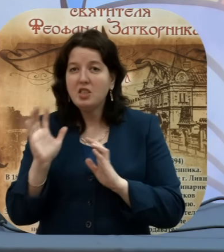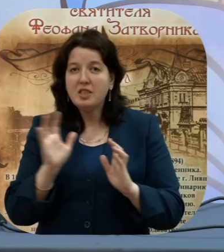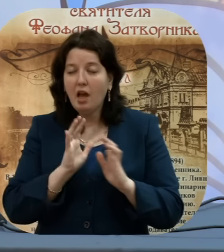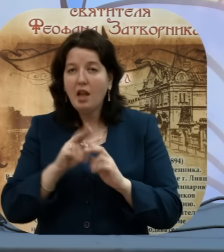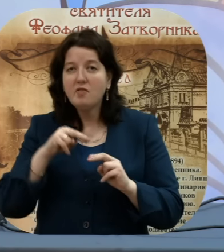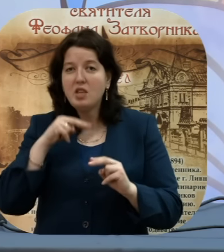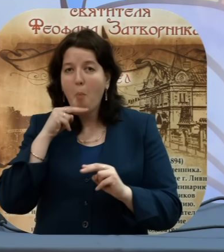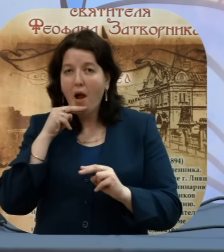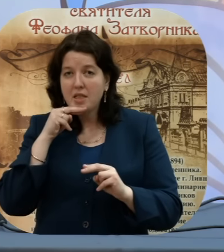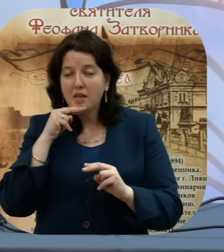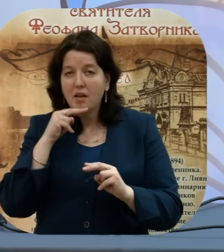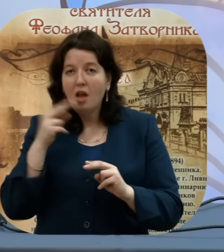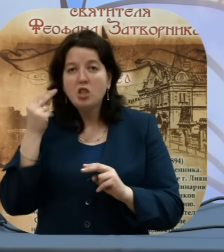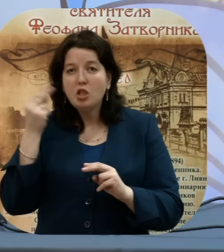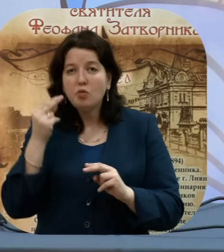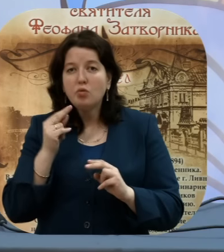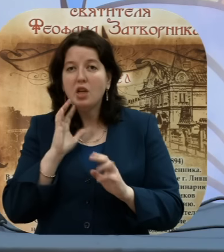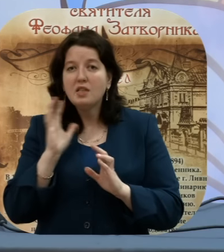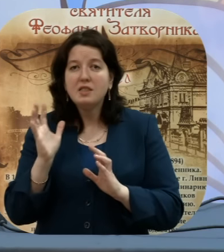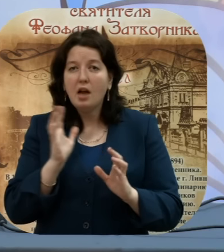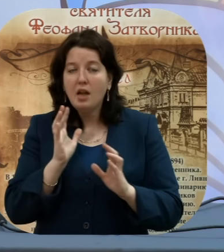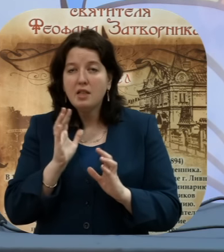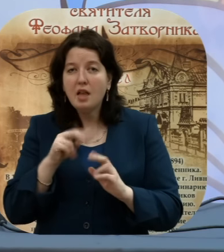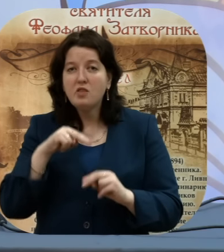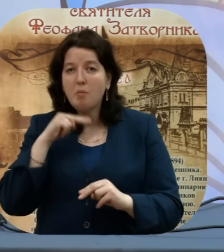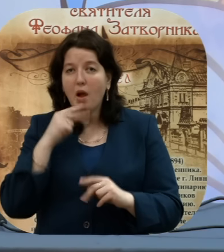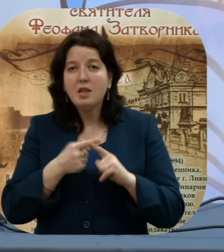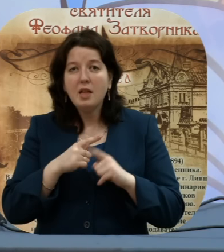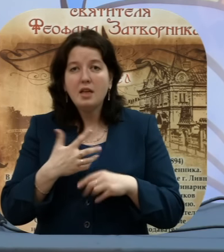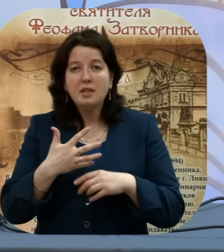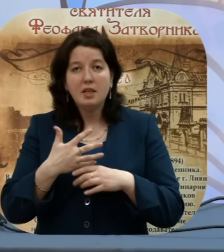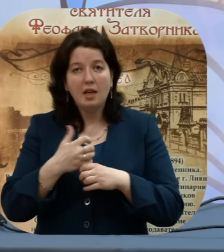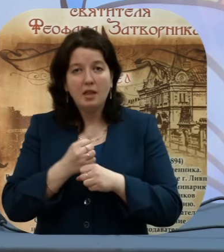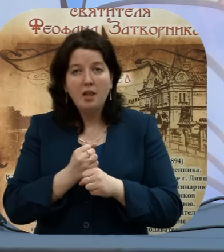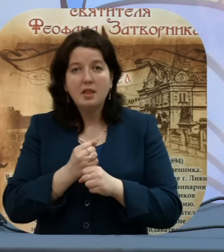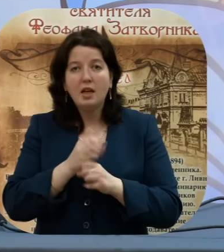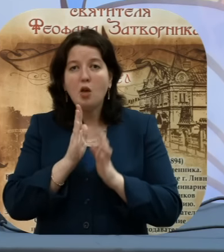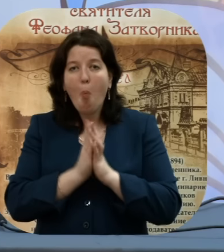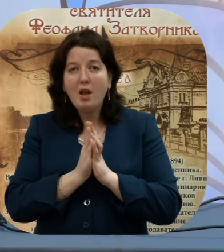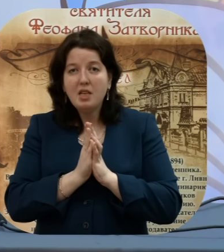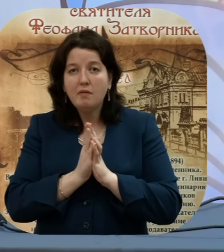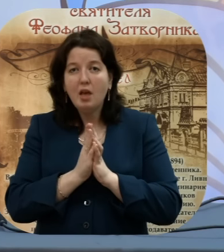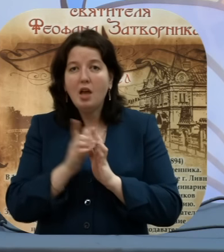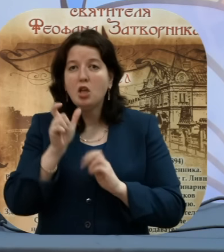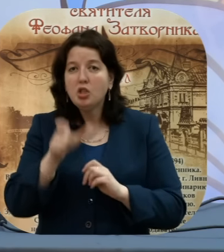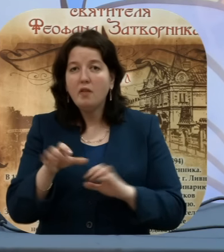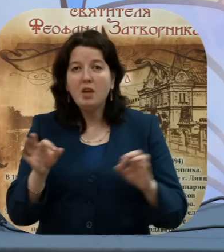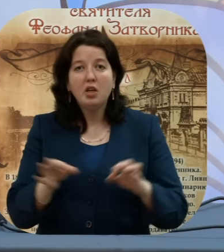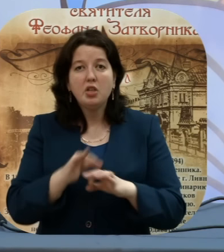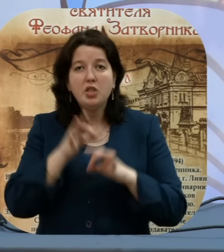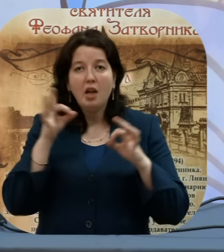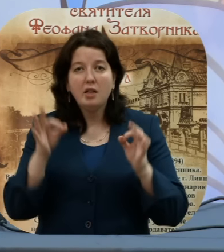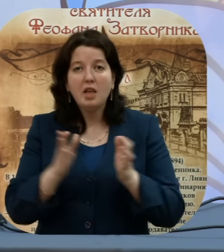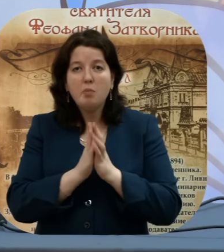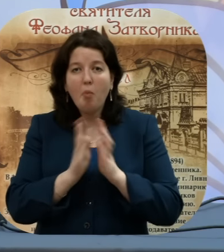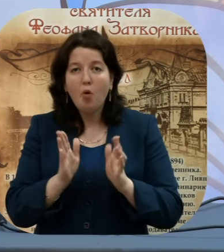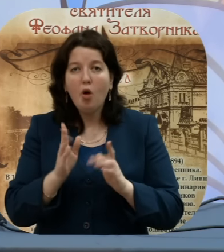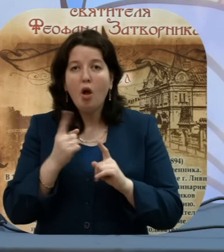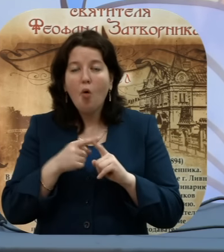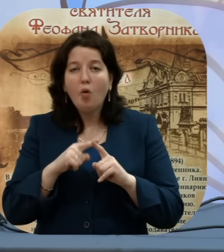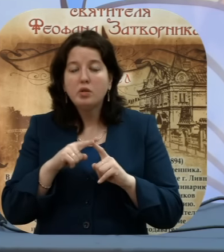научился сохранять внимание даже на этой краткой молитве, он никогда не помолится. Он все время будет